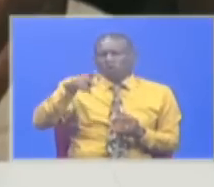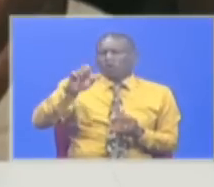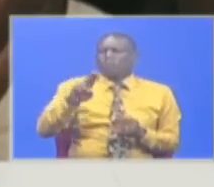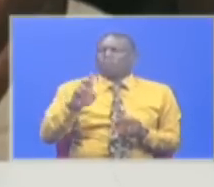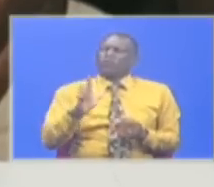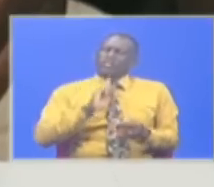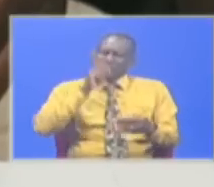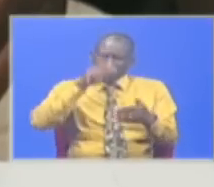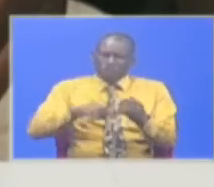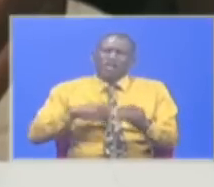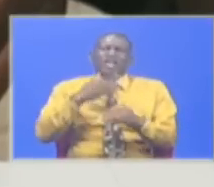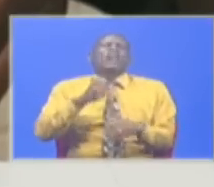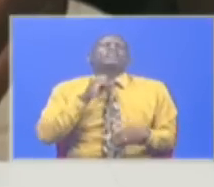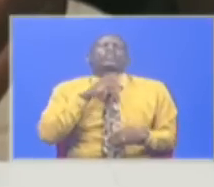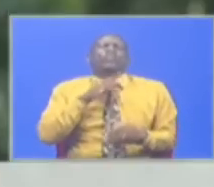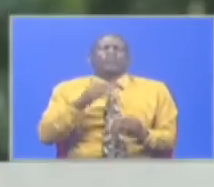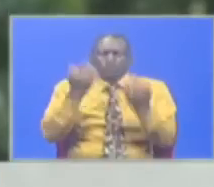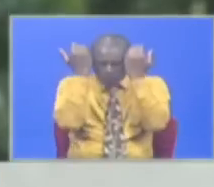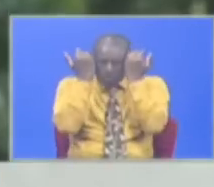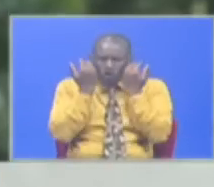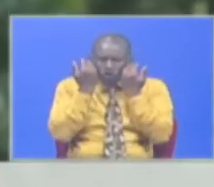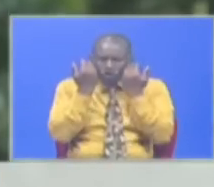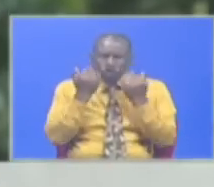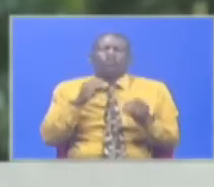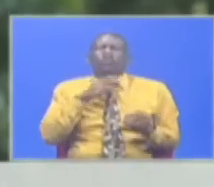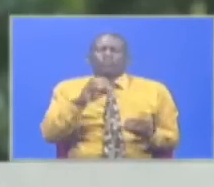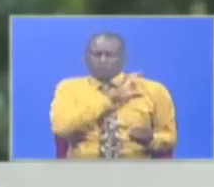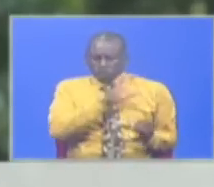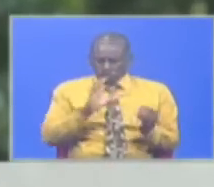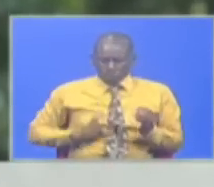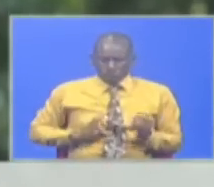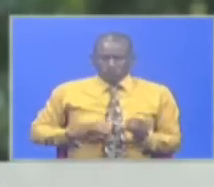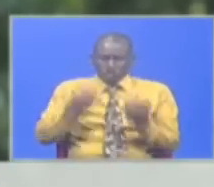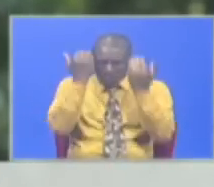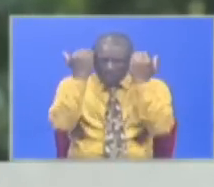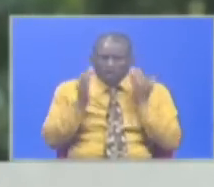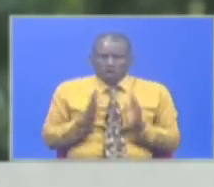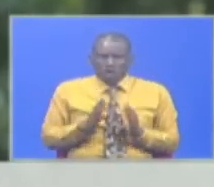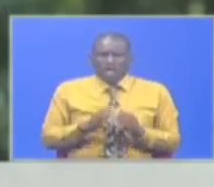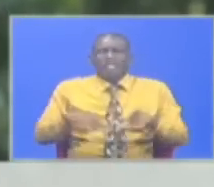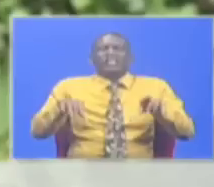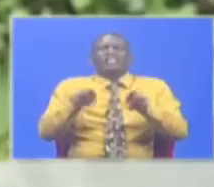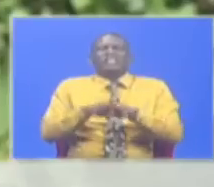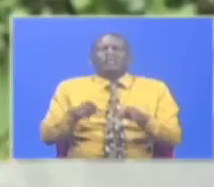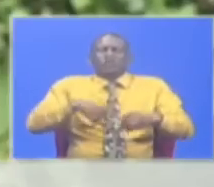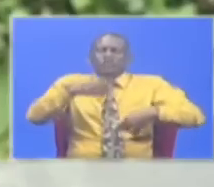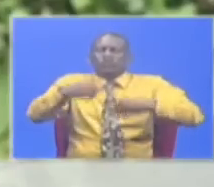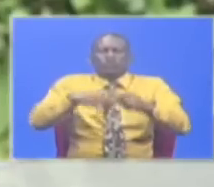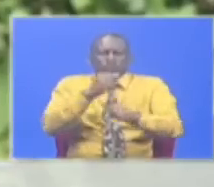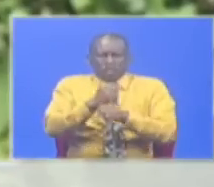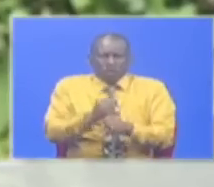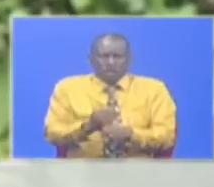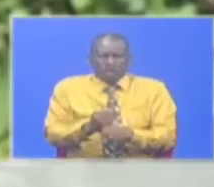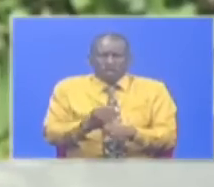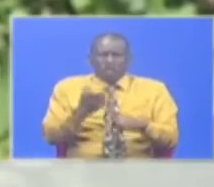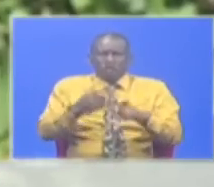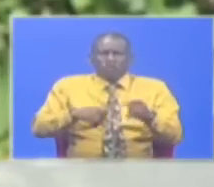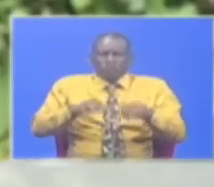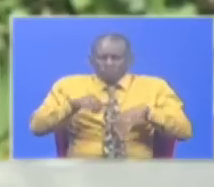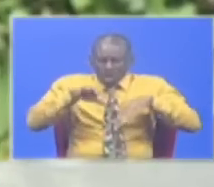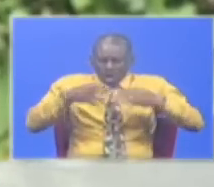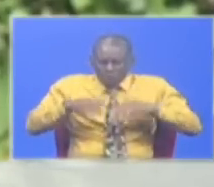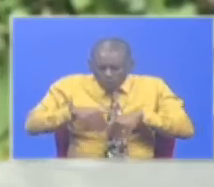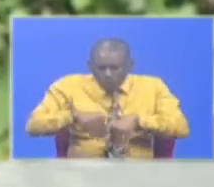after complaining to the Advocates Complaints Commission, the lawyer is still practicing. Kulingana na vile tumefuata,